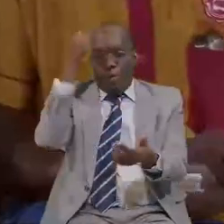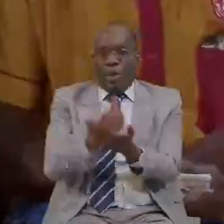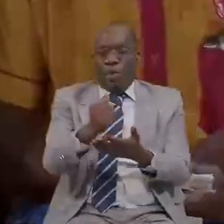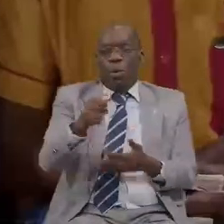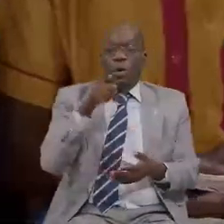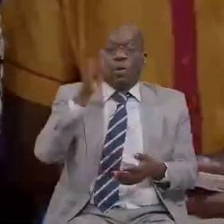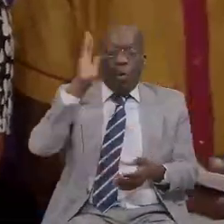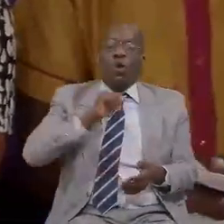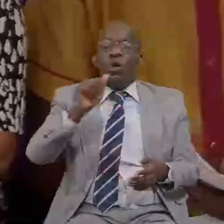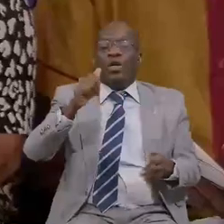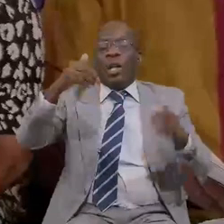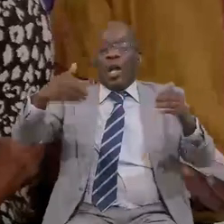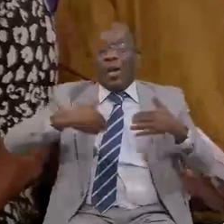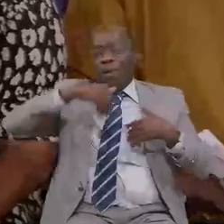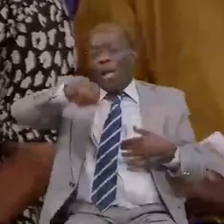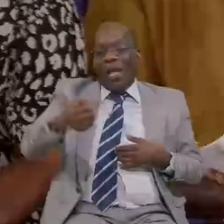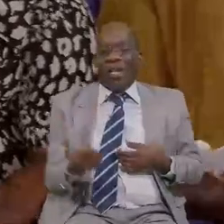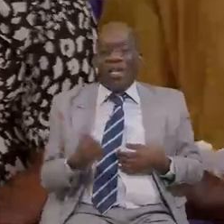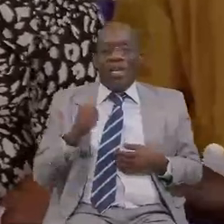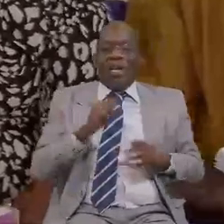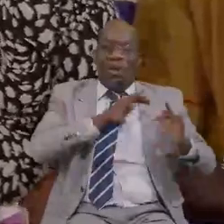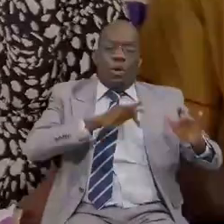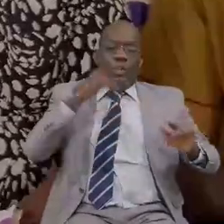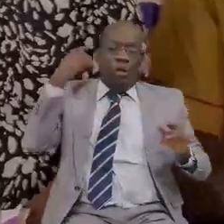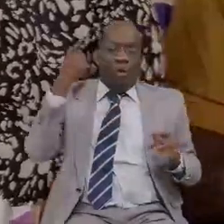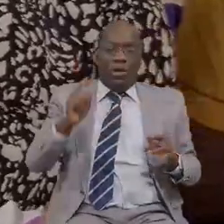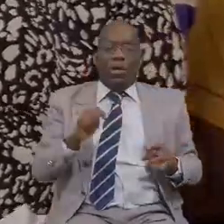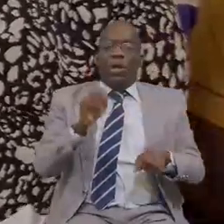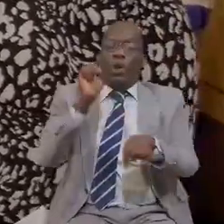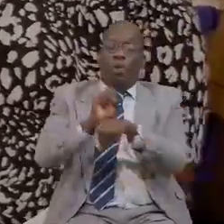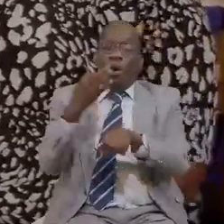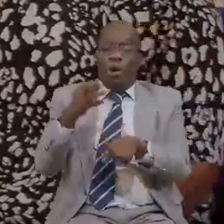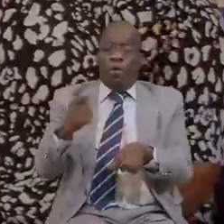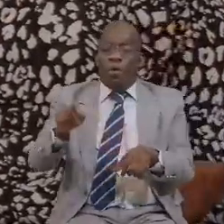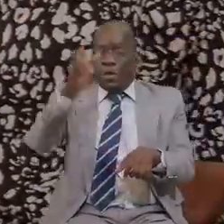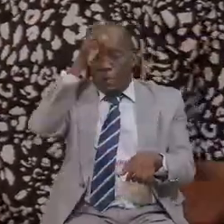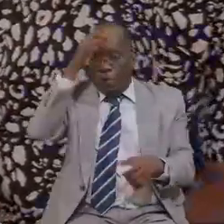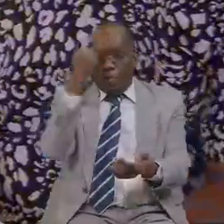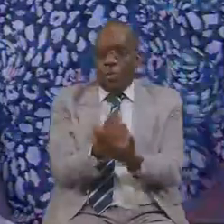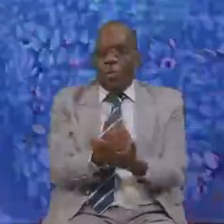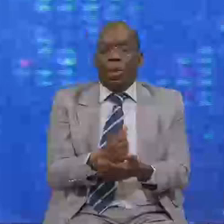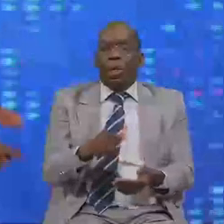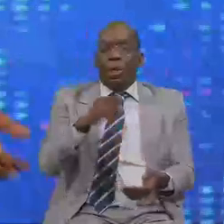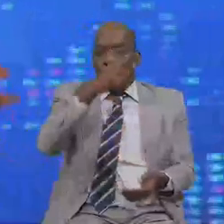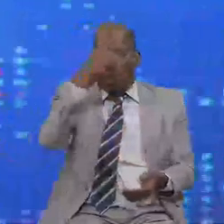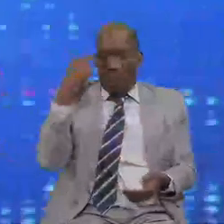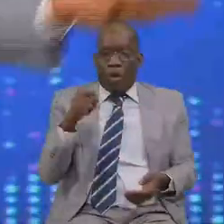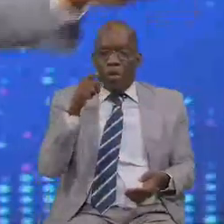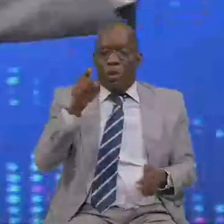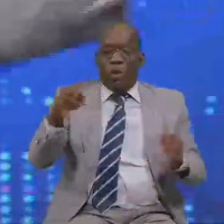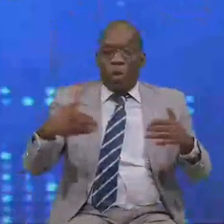n'auras aucune sympathie pour les œuvres du diable. parce que tu as un but pour ton